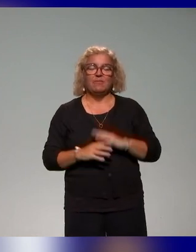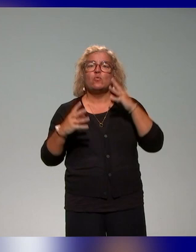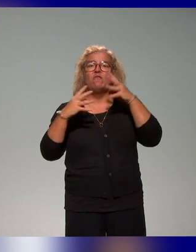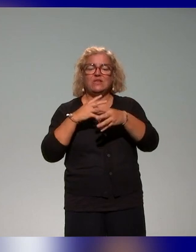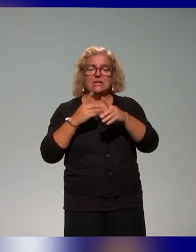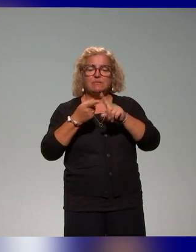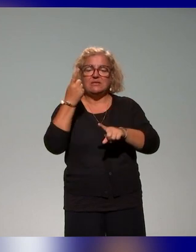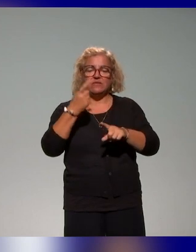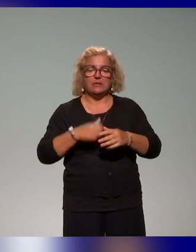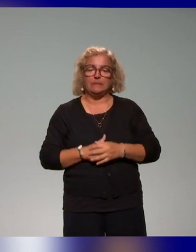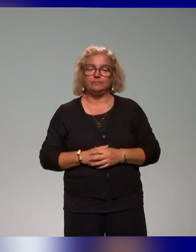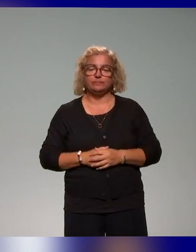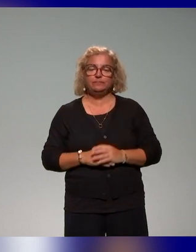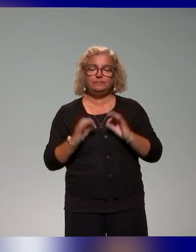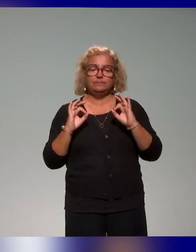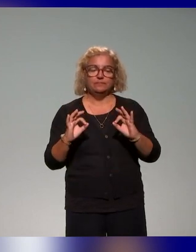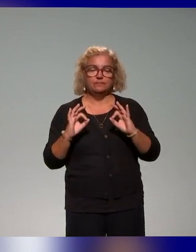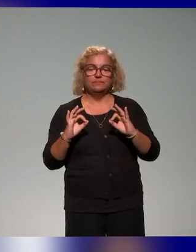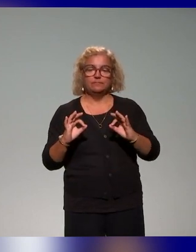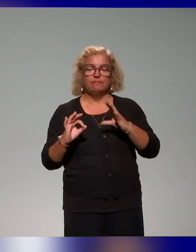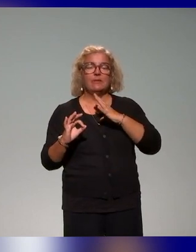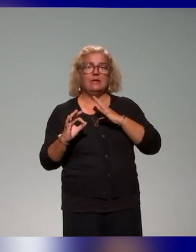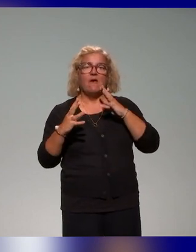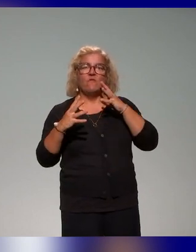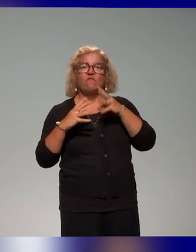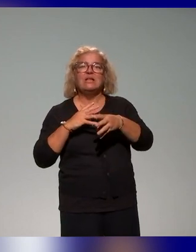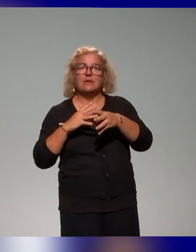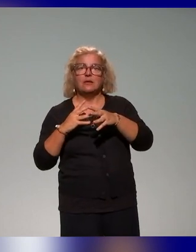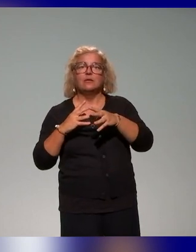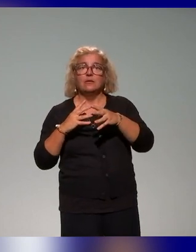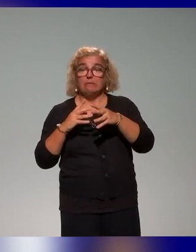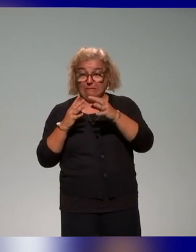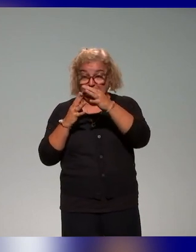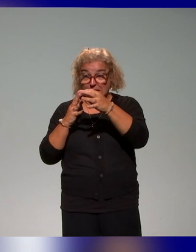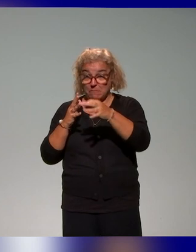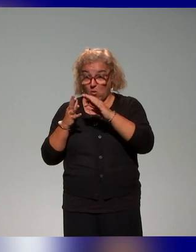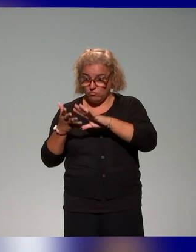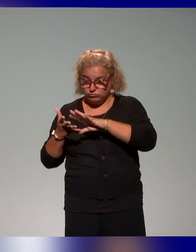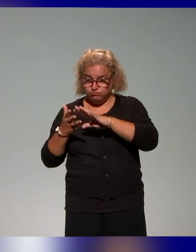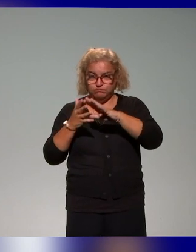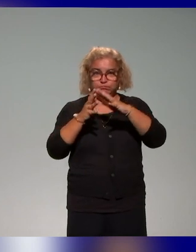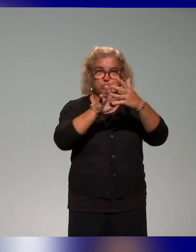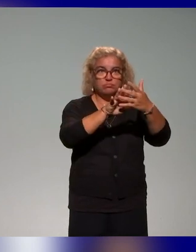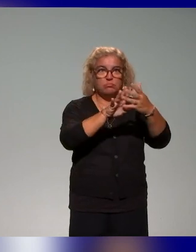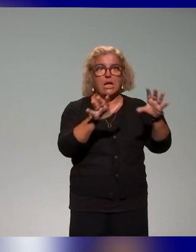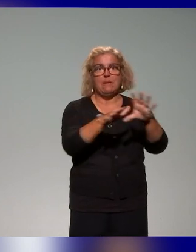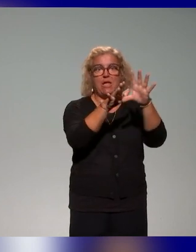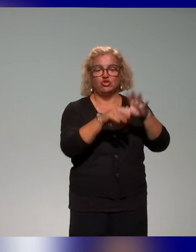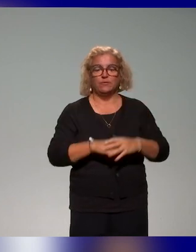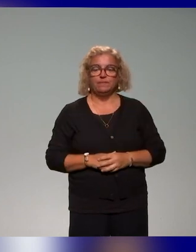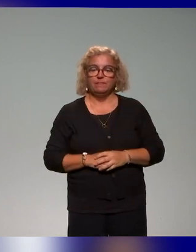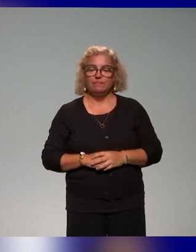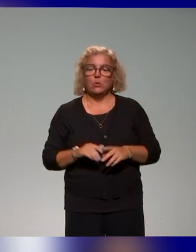vrai. Tout à fait. Merci Olivier. Il y a des filtres qui convertissent les éléments et il y a aussi dans les